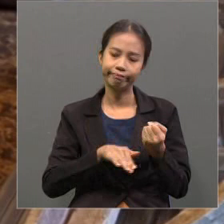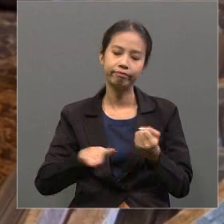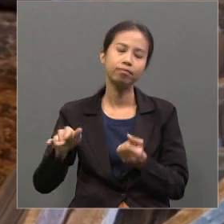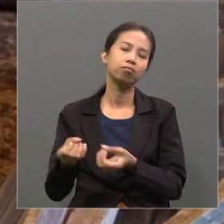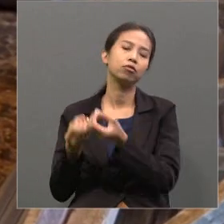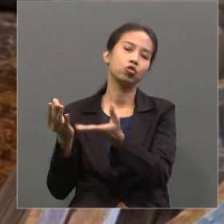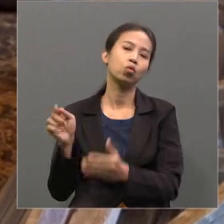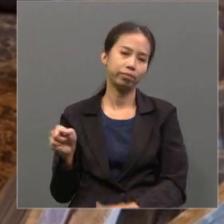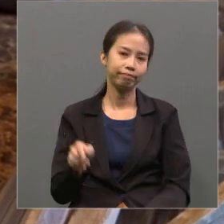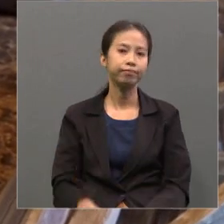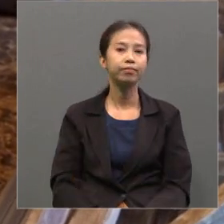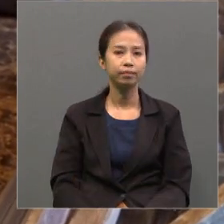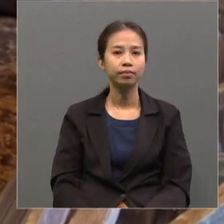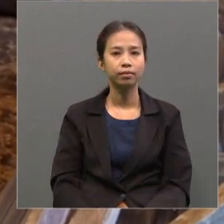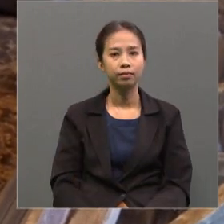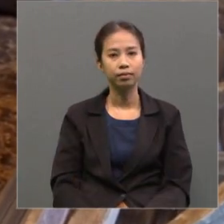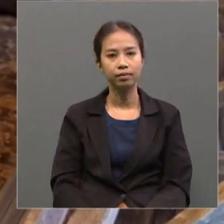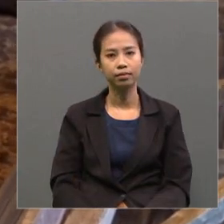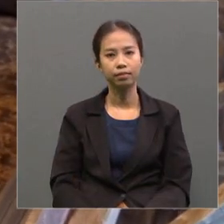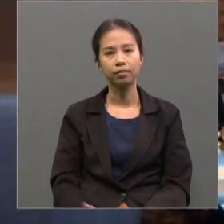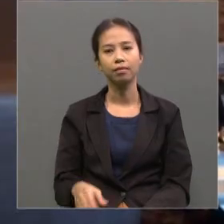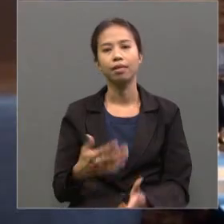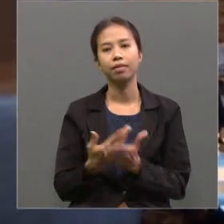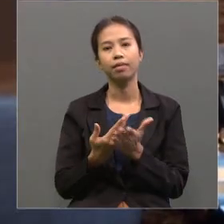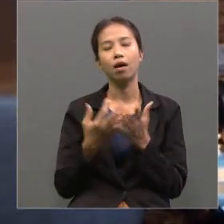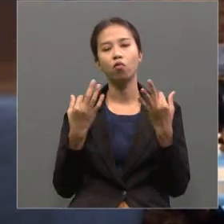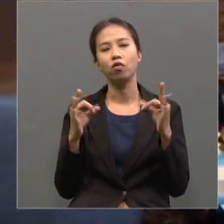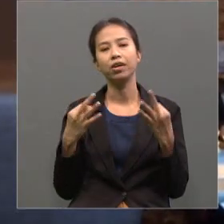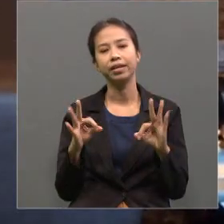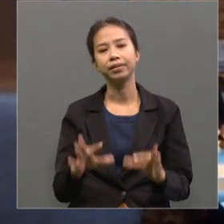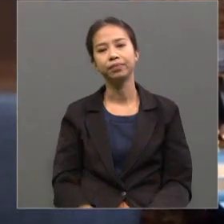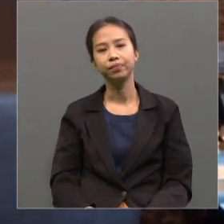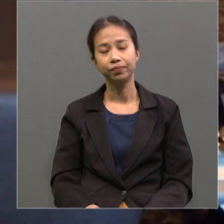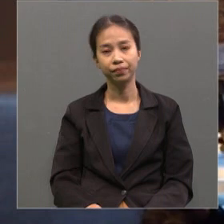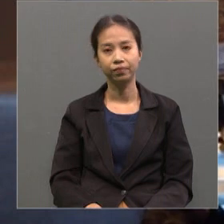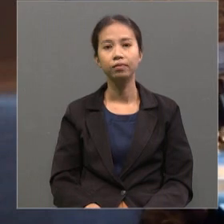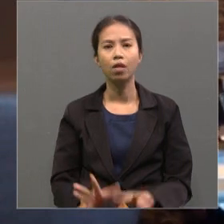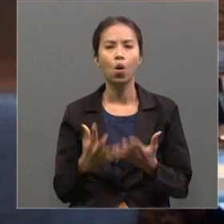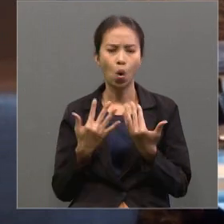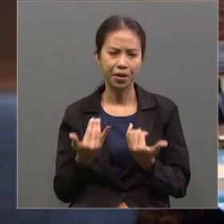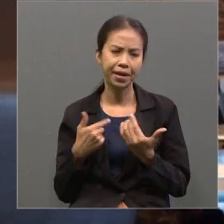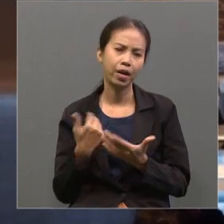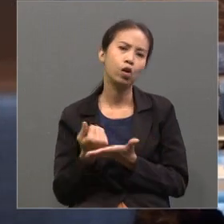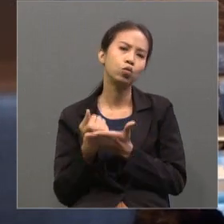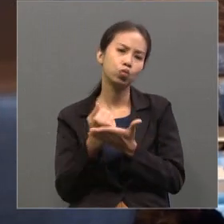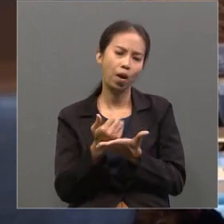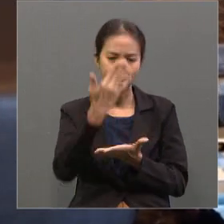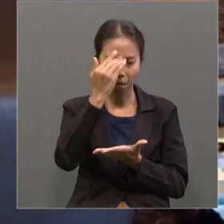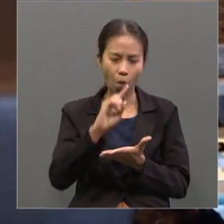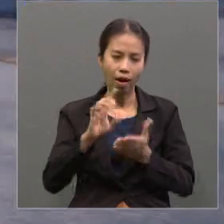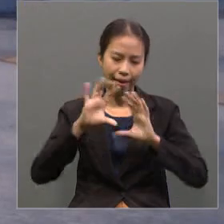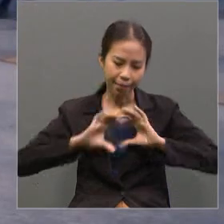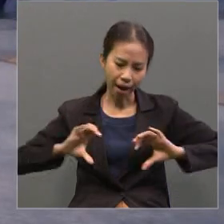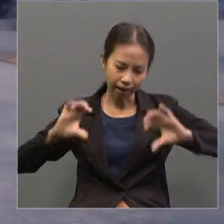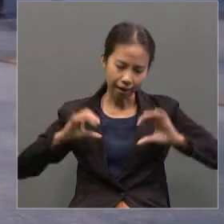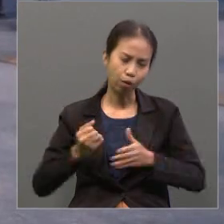เลยที่สำคัญคือฟรีด้วยไม่คิดค่าใช้จ่ายใดๆทั้งสิ้นด้วยนะคือตอนนี้มันก็ต้องช่วยกันแหละในเมื่อภาครัฐมีมาตรการ